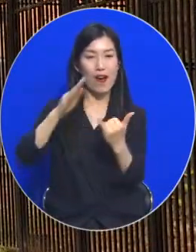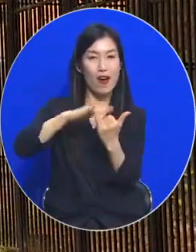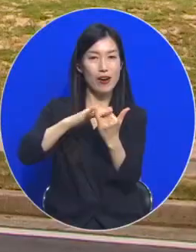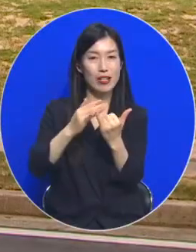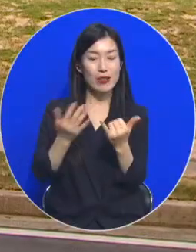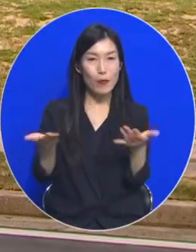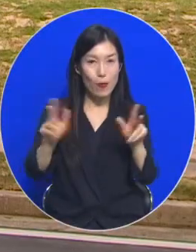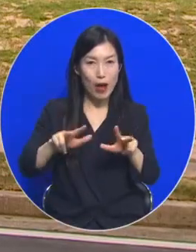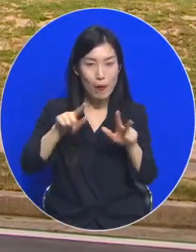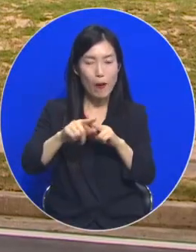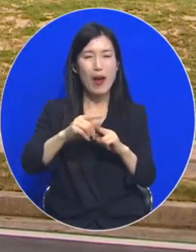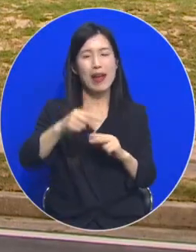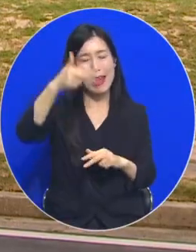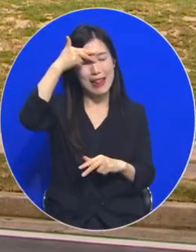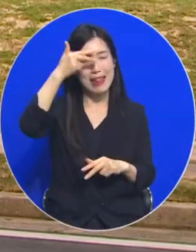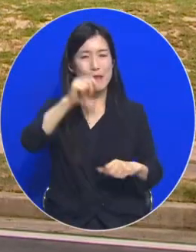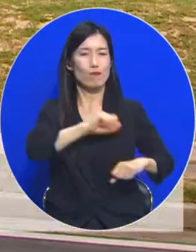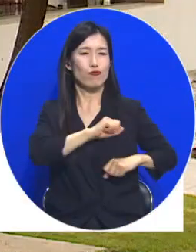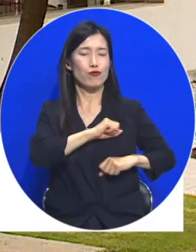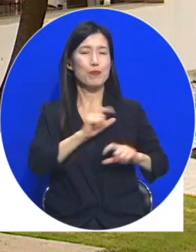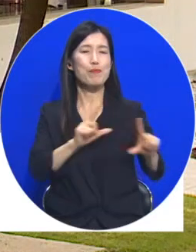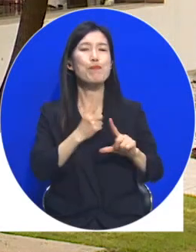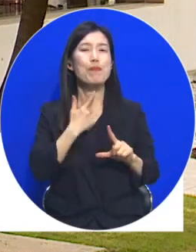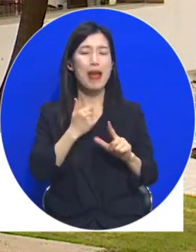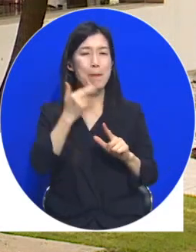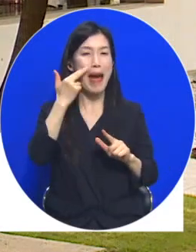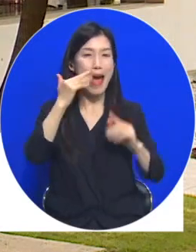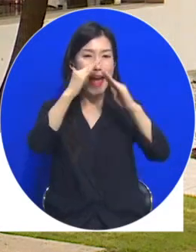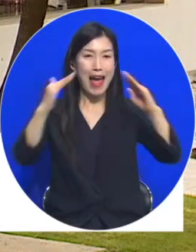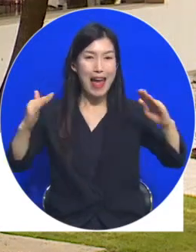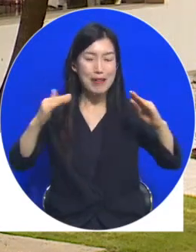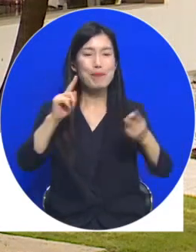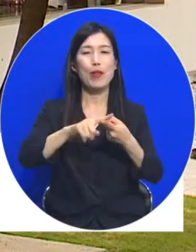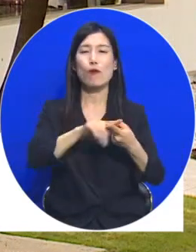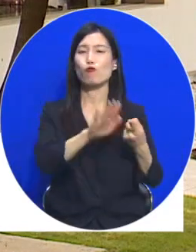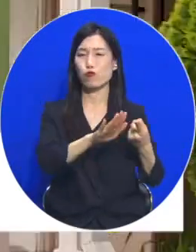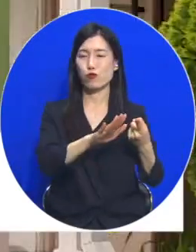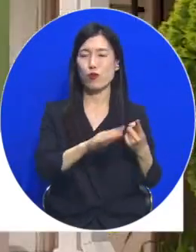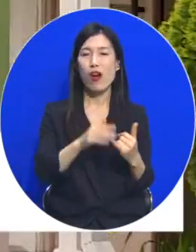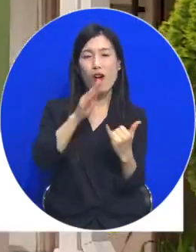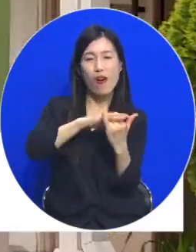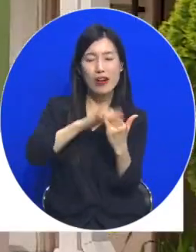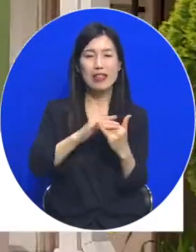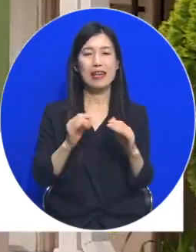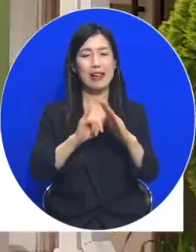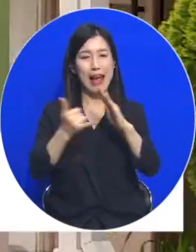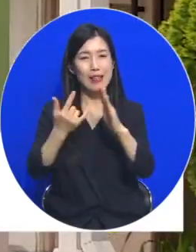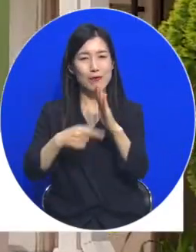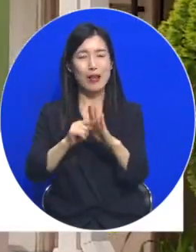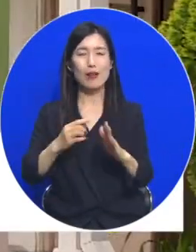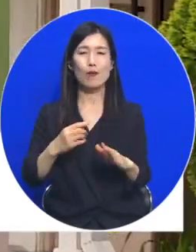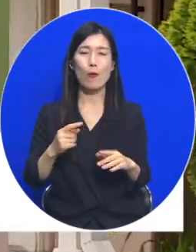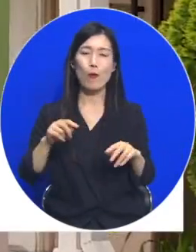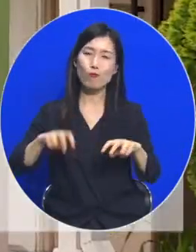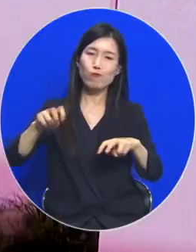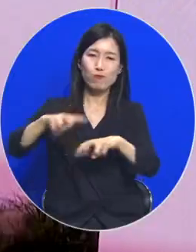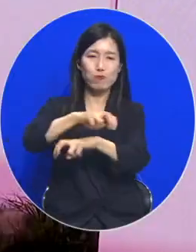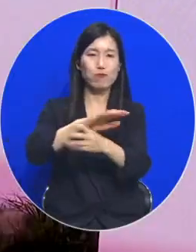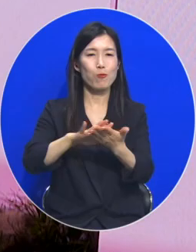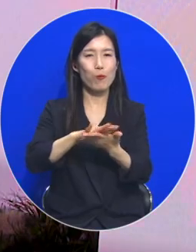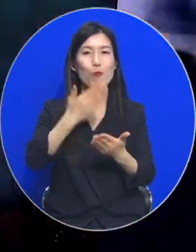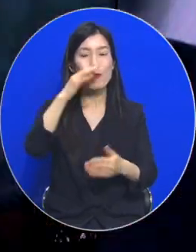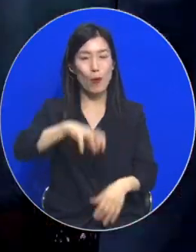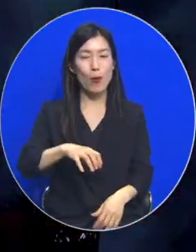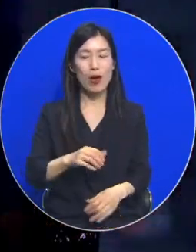붉은색 지붕의 단독주택 등 미군기지의 특색을 최대한 살리면서 어린이와 가족을 위한 여가 공간으로 만들었습니다.